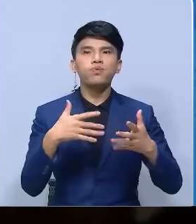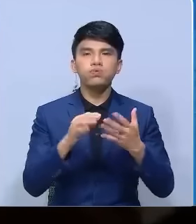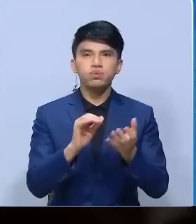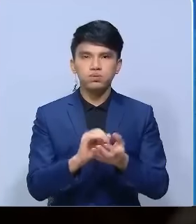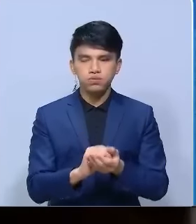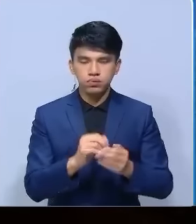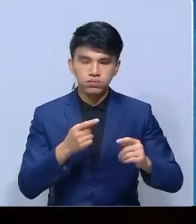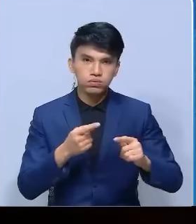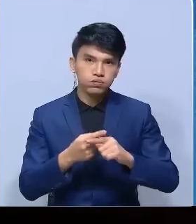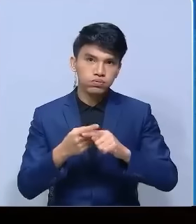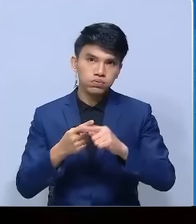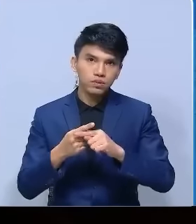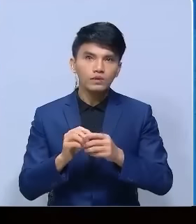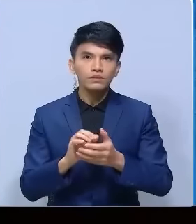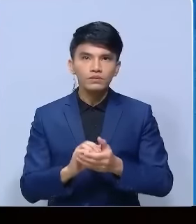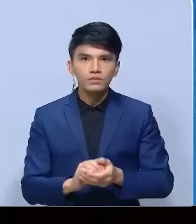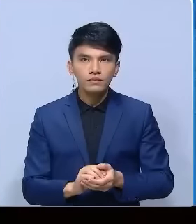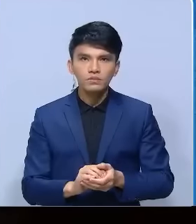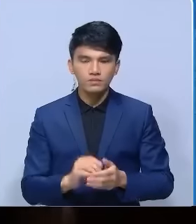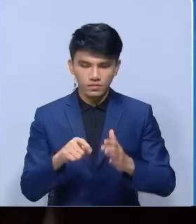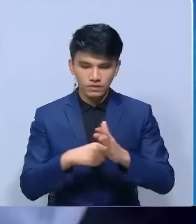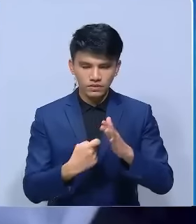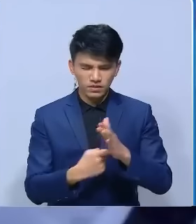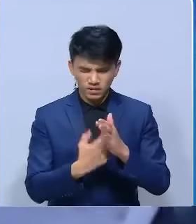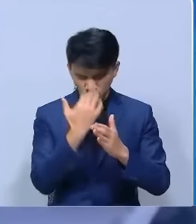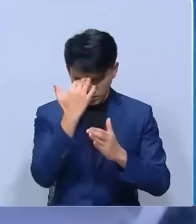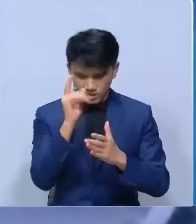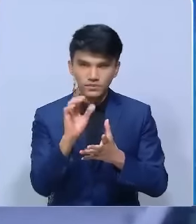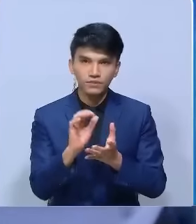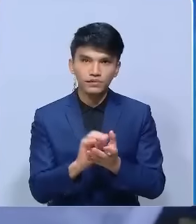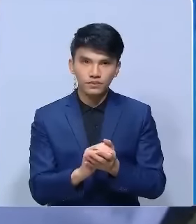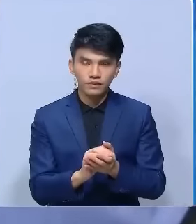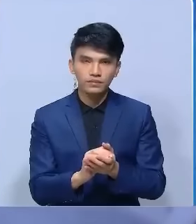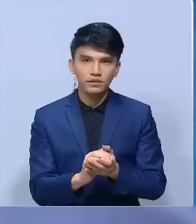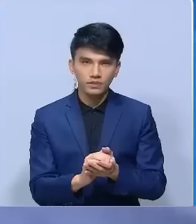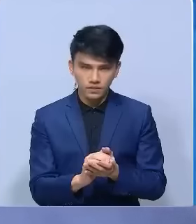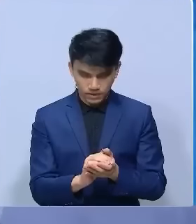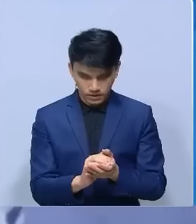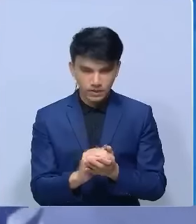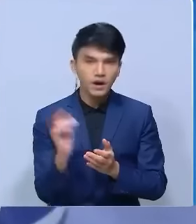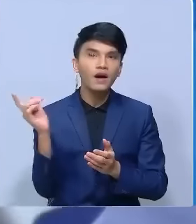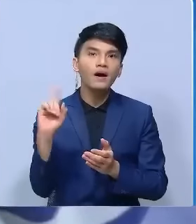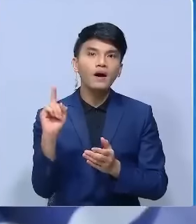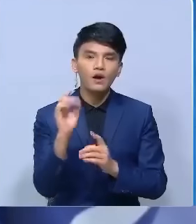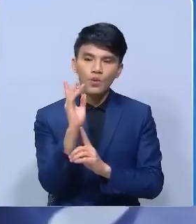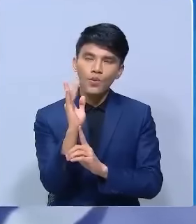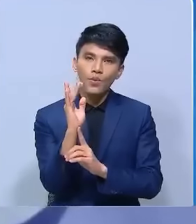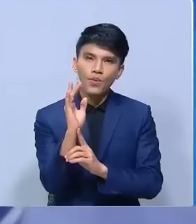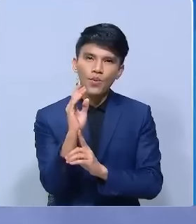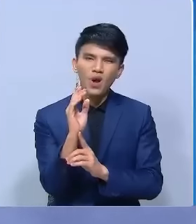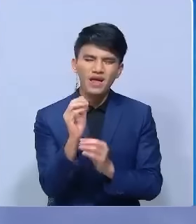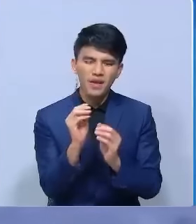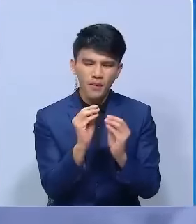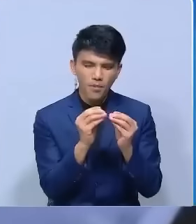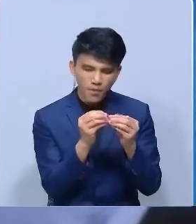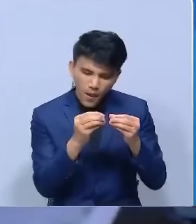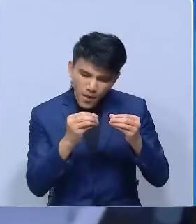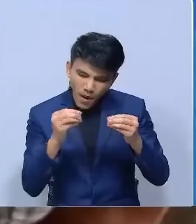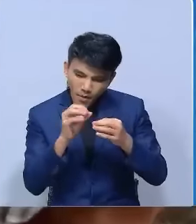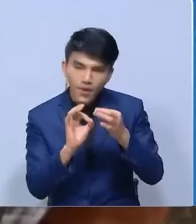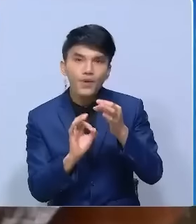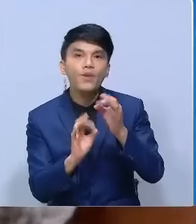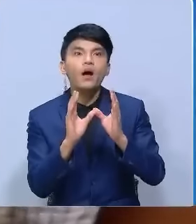จ็บแค่เล็กๆน้อยๆเท่านั้นส่วนสาเหตุเกิดจากเนื่องจากว่ามีการผิดพลาดในการติดตั้งตะเกียงไฟมันถี่เกินไปจนเกิดไฟลุก